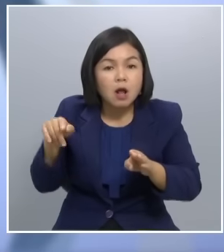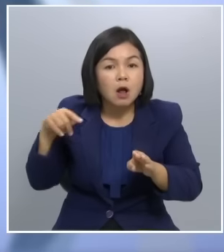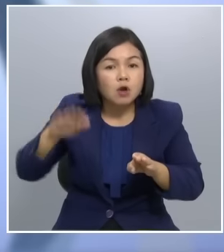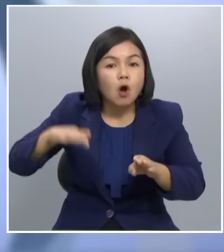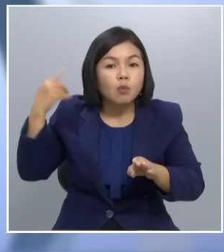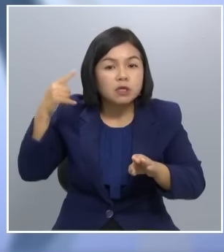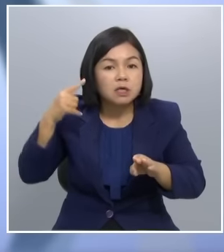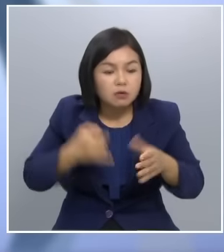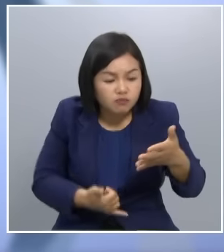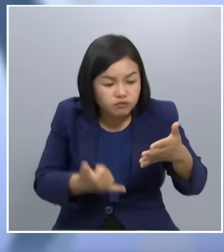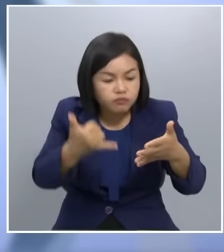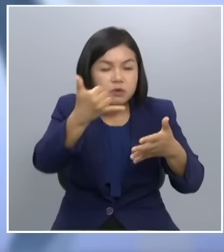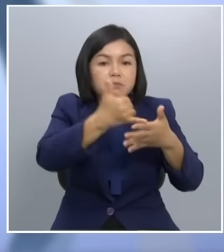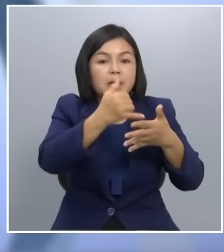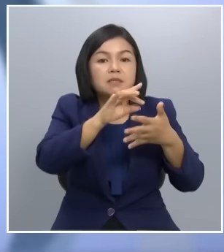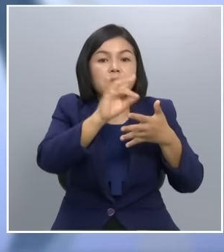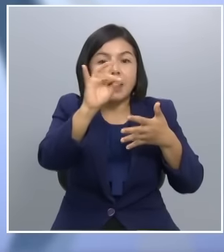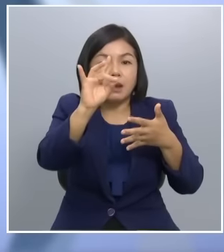าดฟ้าน